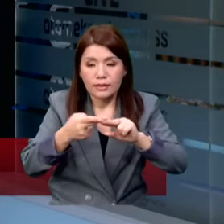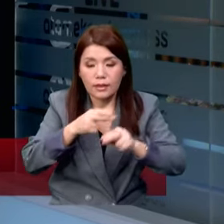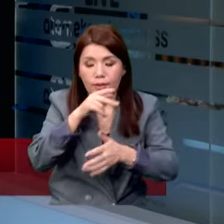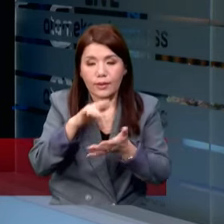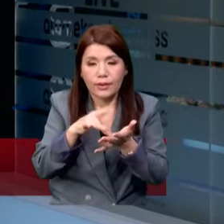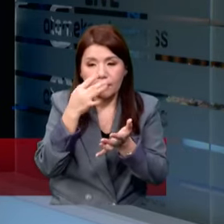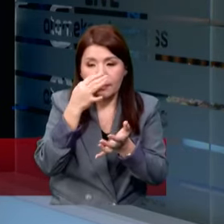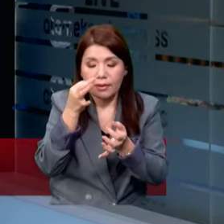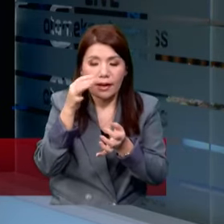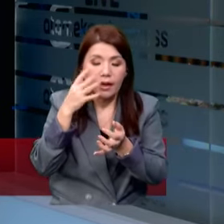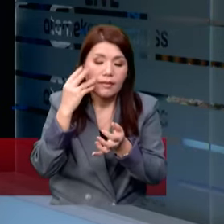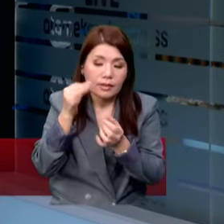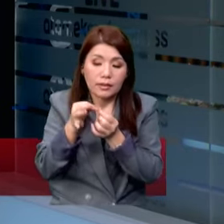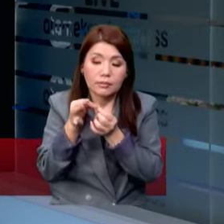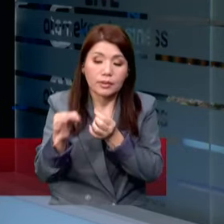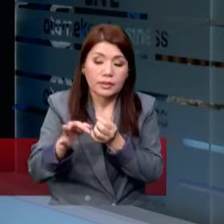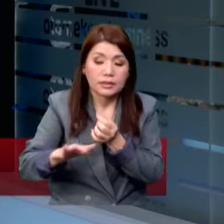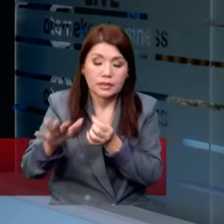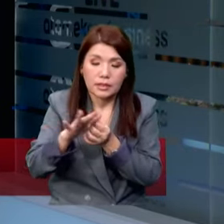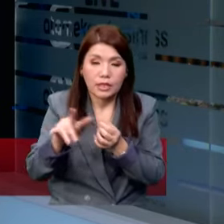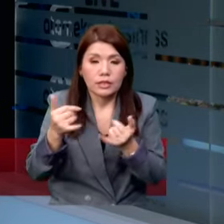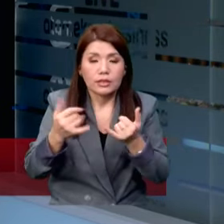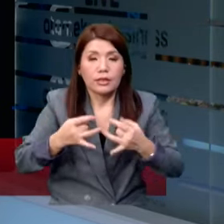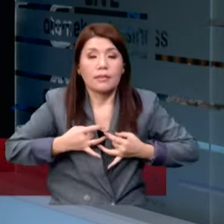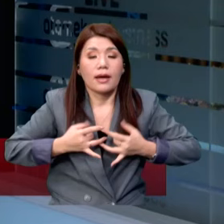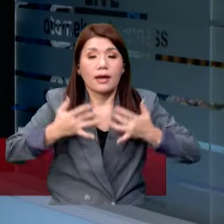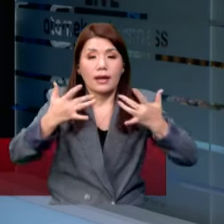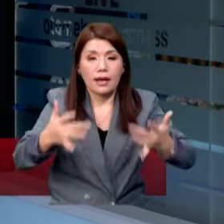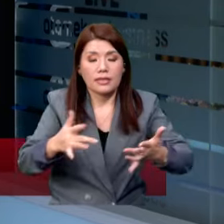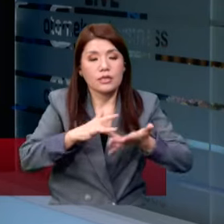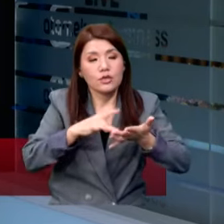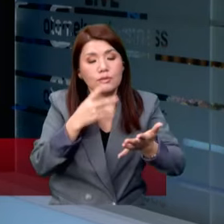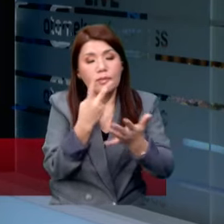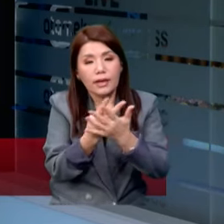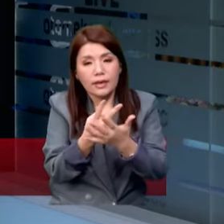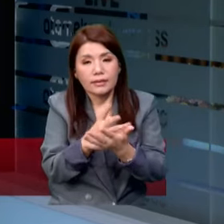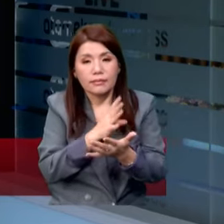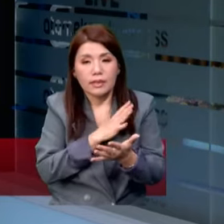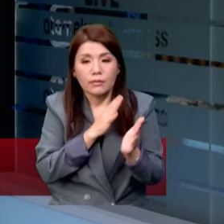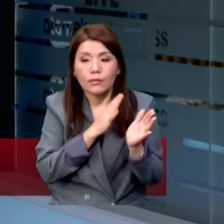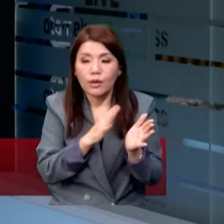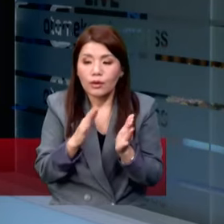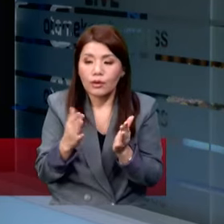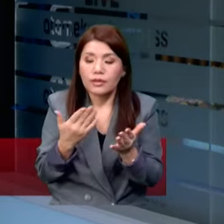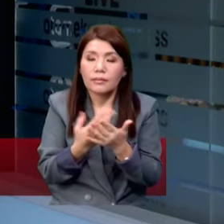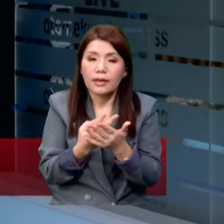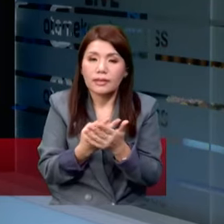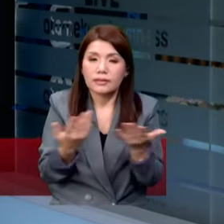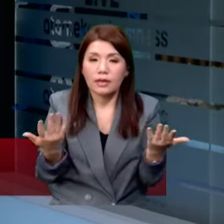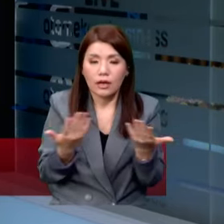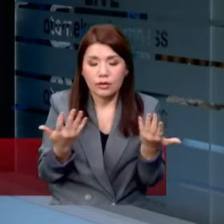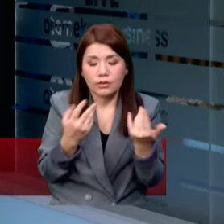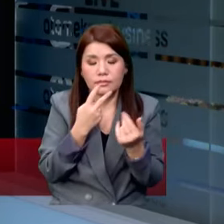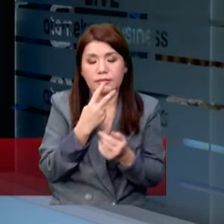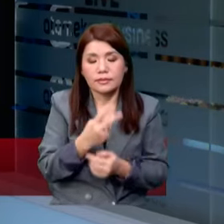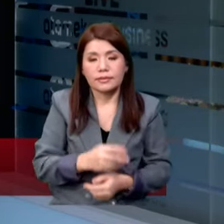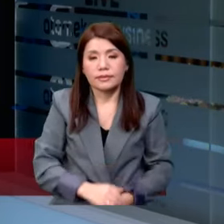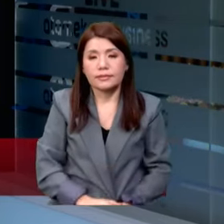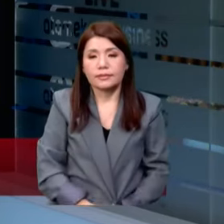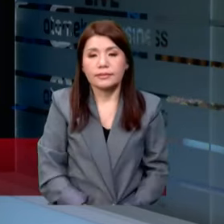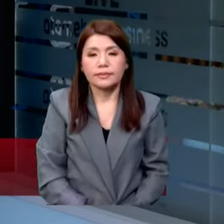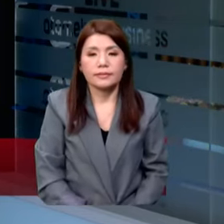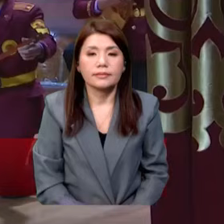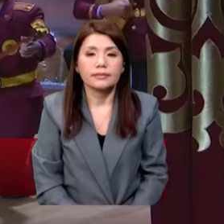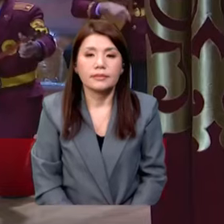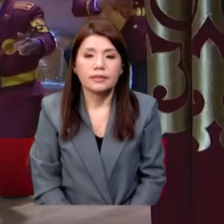Алматы. Для народных героев организовали праздничные концерты и экскурсию. С распорядком курсантов ознакомились и наши корреспонденты.